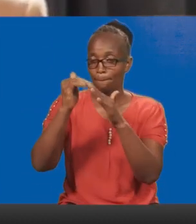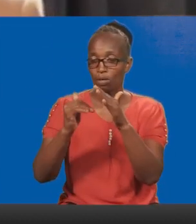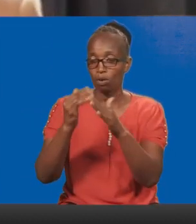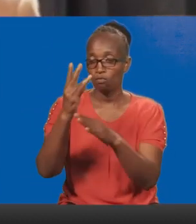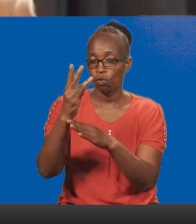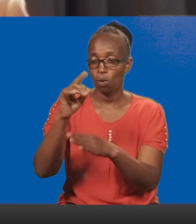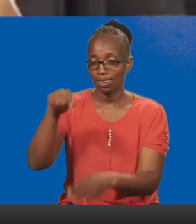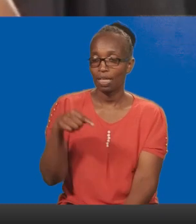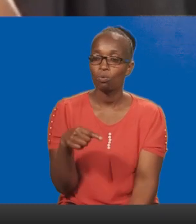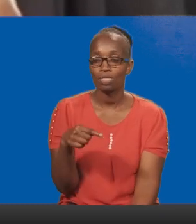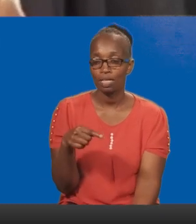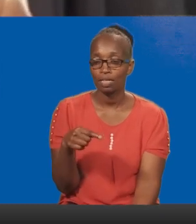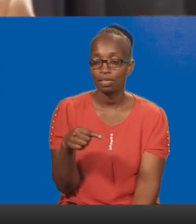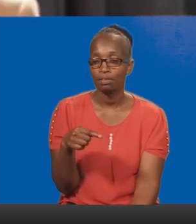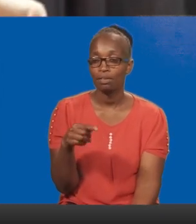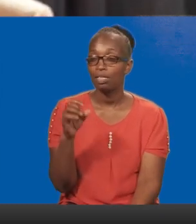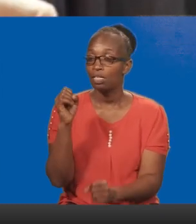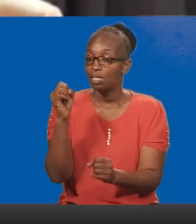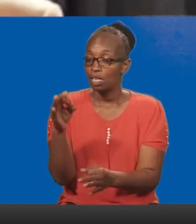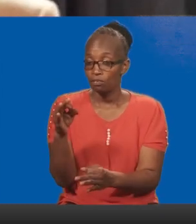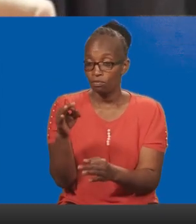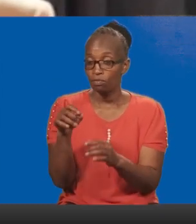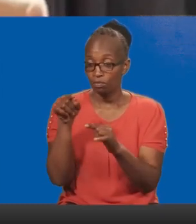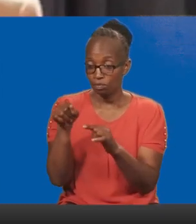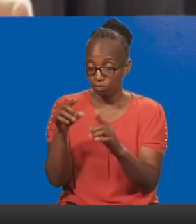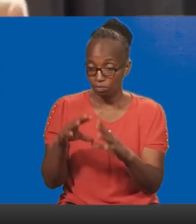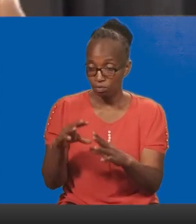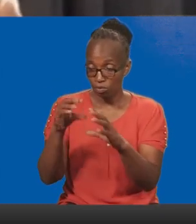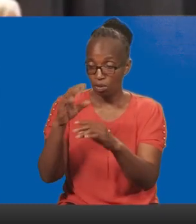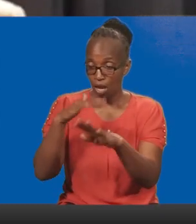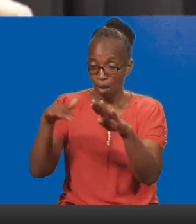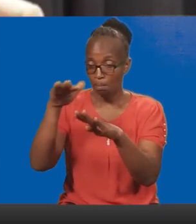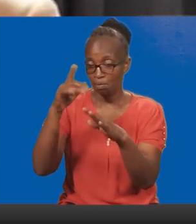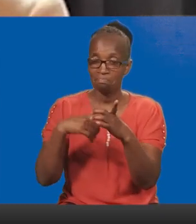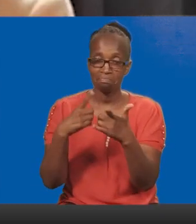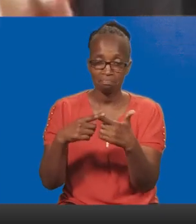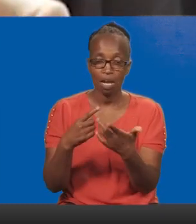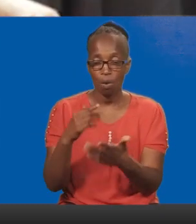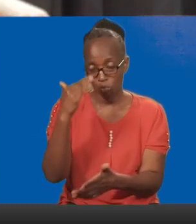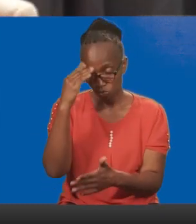ya shilingi ikit kur chini ya hapo mimi nza pesa nin z ambo imei